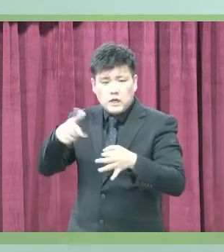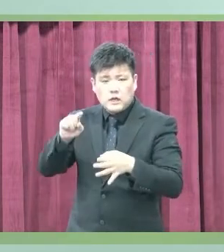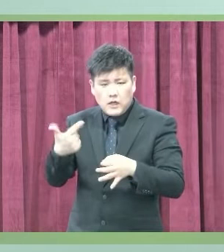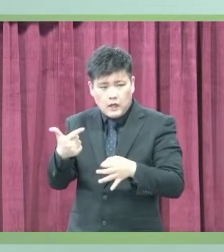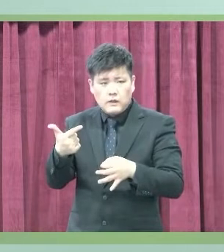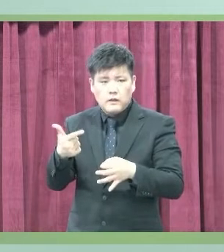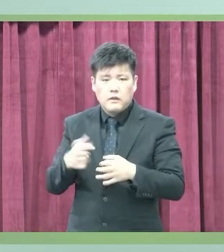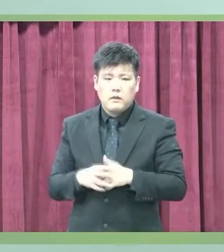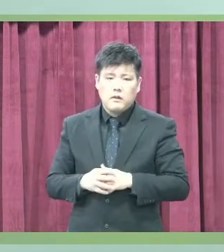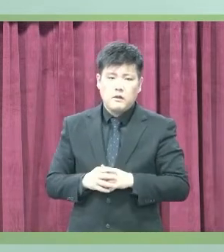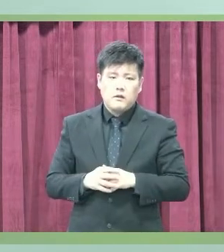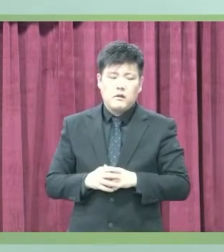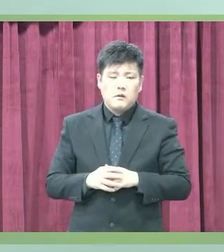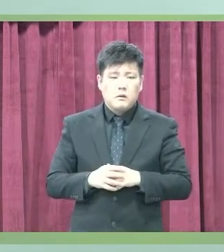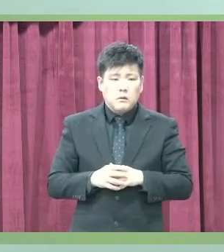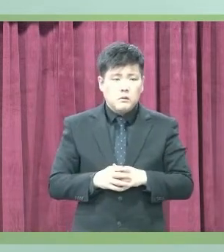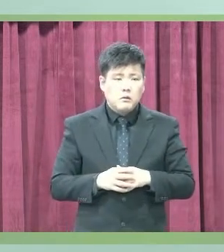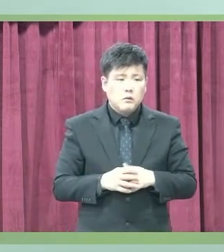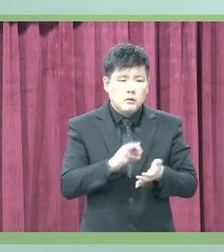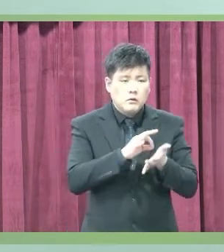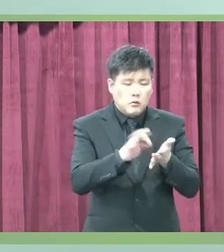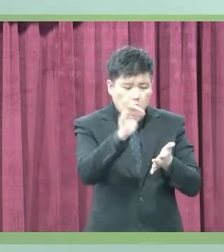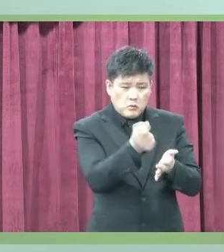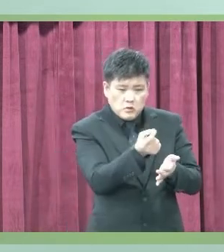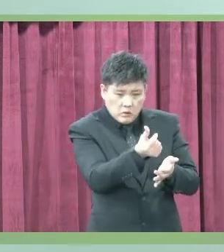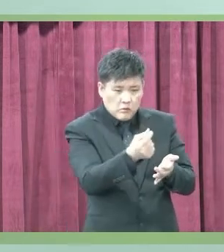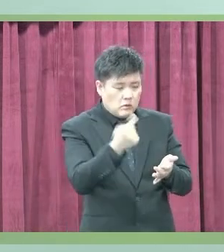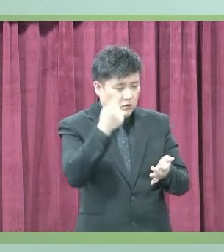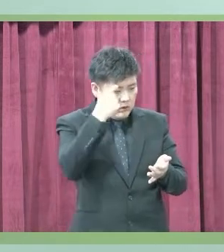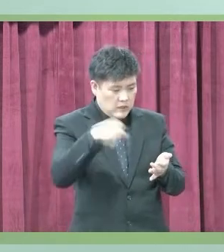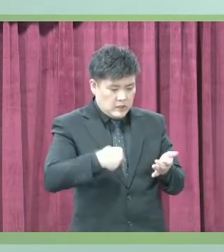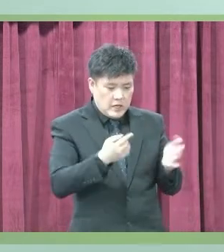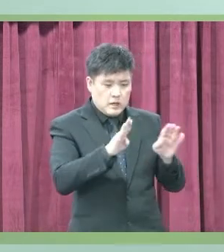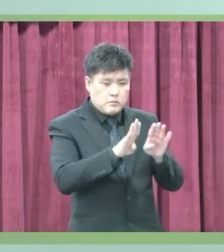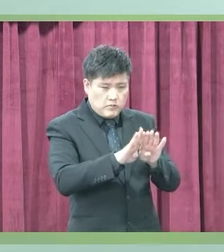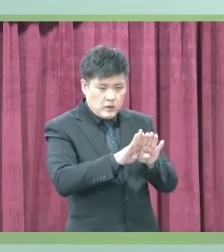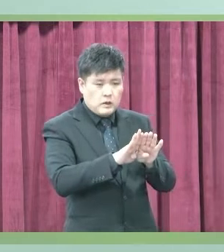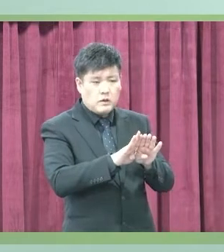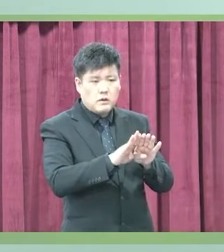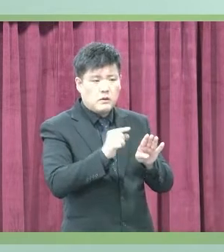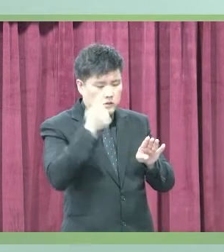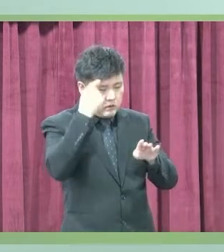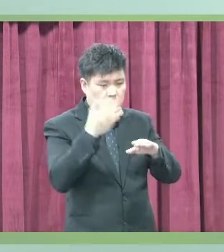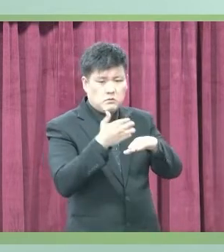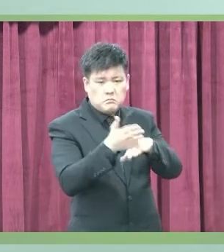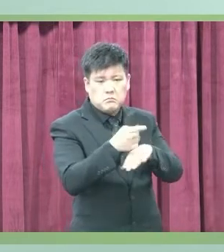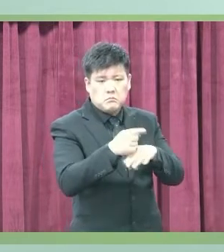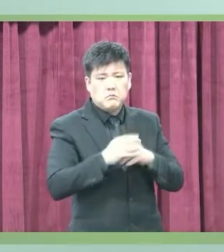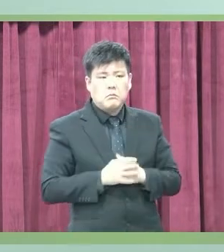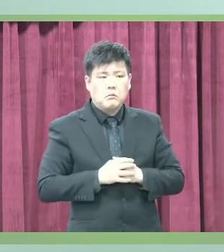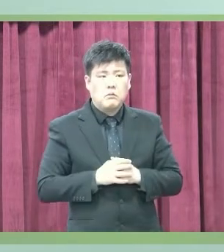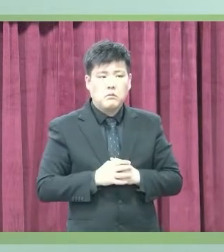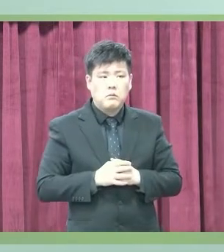심장장애 순이고 낮은 장애 유형은 자폐성 지적 안면장애 순입니다. 검진 미수검자의 평균